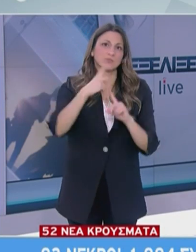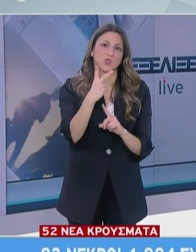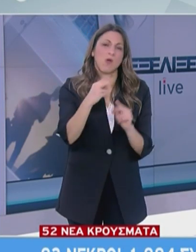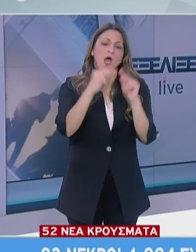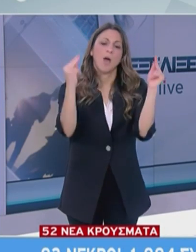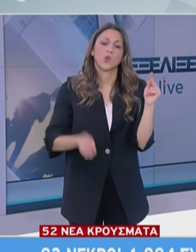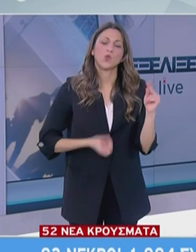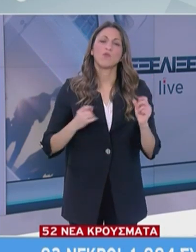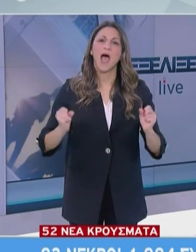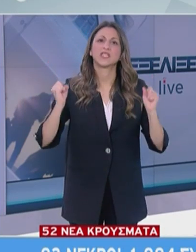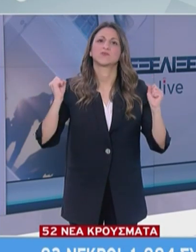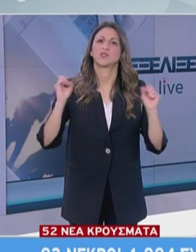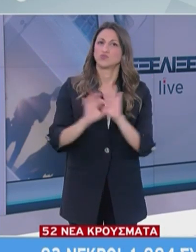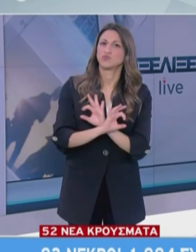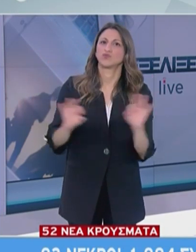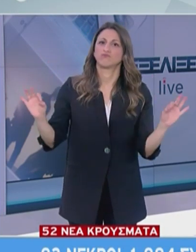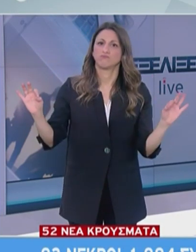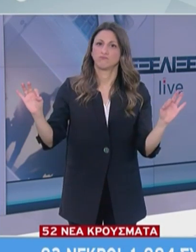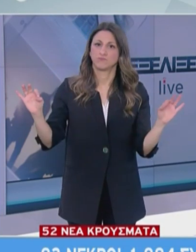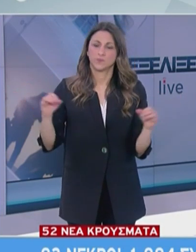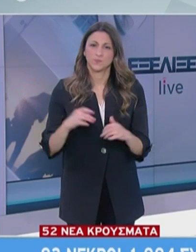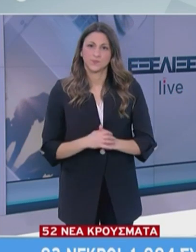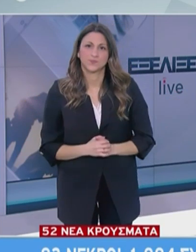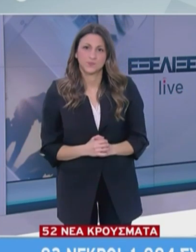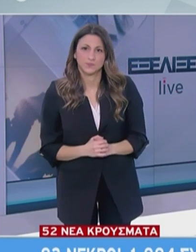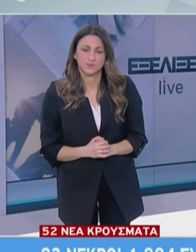τα μέγιστα μέτρα προστασίας.